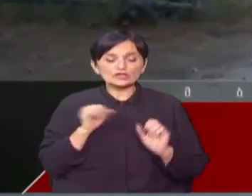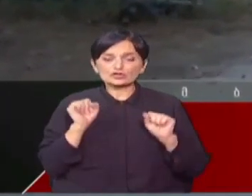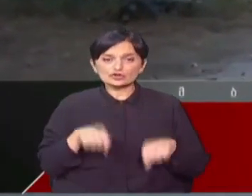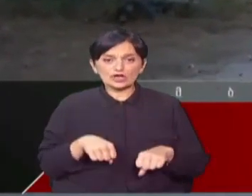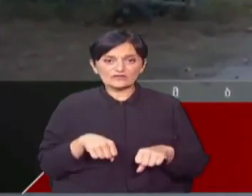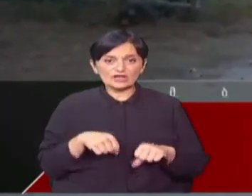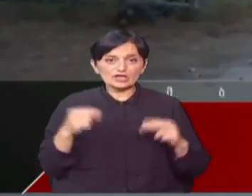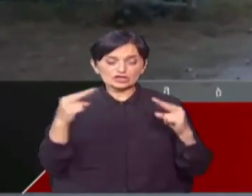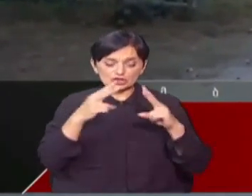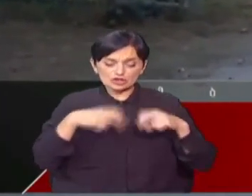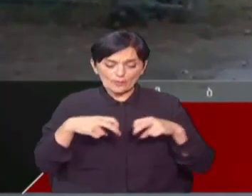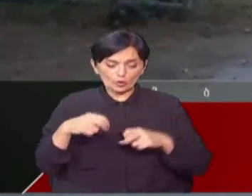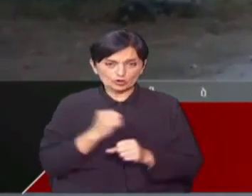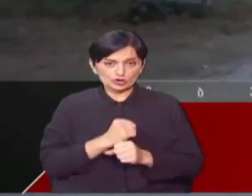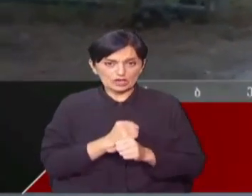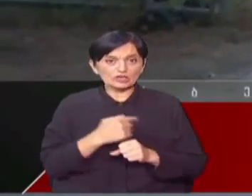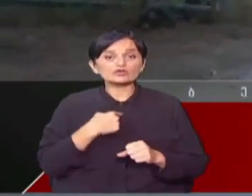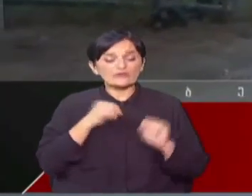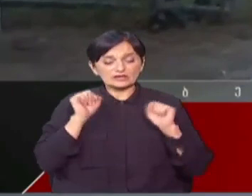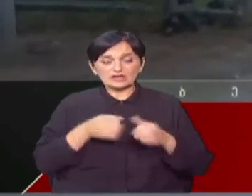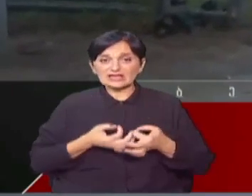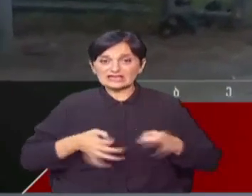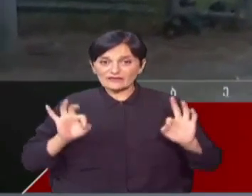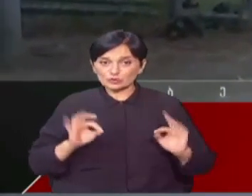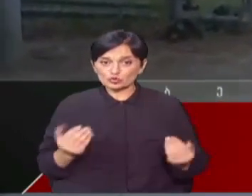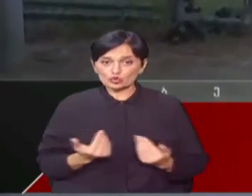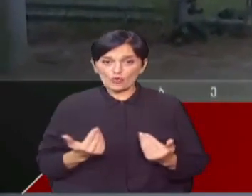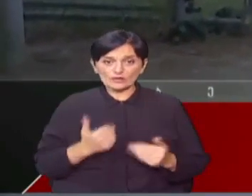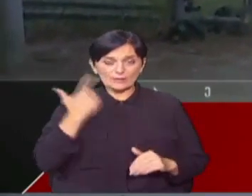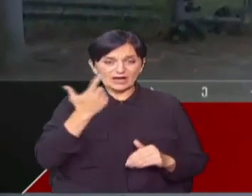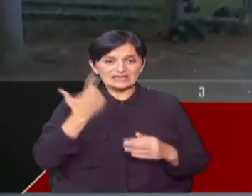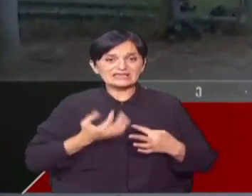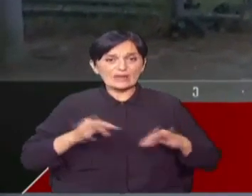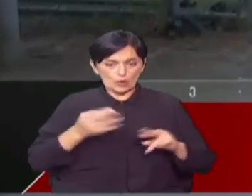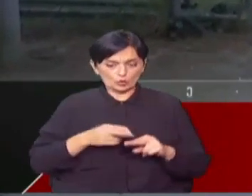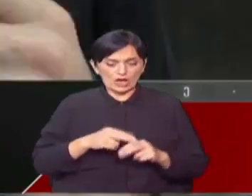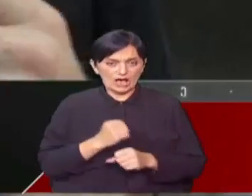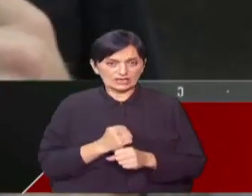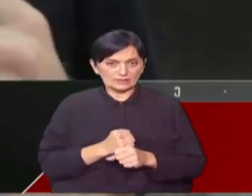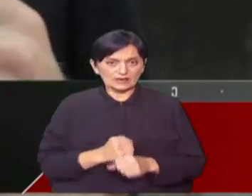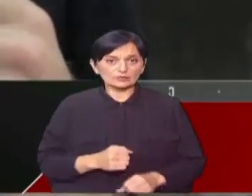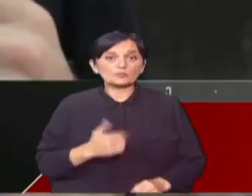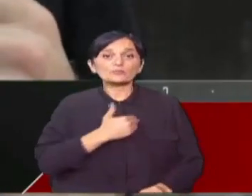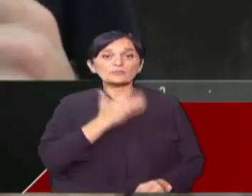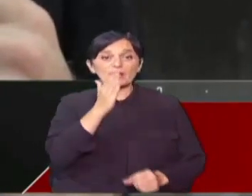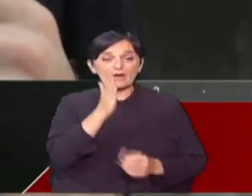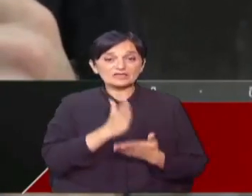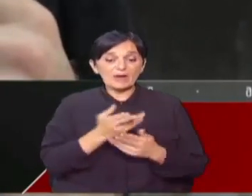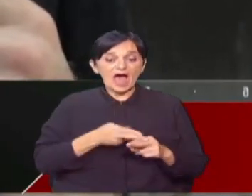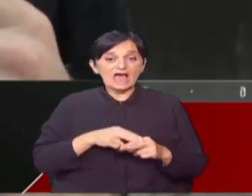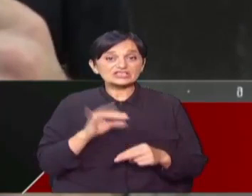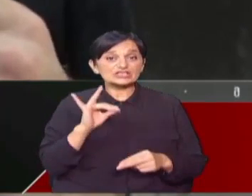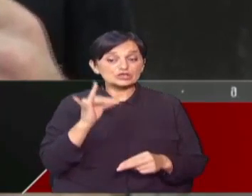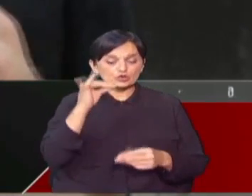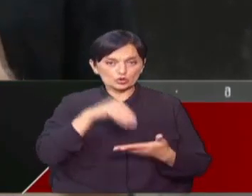შეგვიძლია შემოწმების ჩატარება, ჩვენ შეგვიძლია თავისუფლად ცხოვრება. დემოკრატებიც ამას აკეთებენ. ვიმედოვნებ, რომ ეს